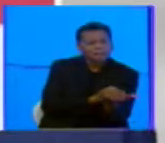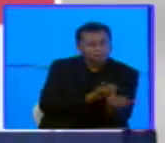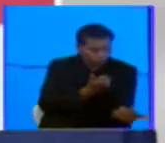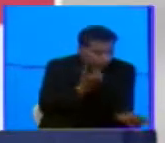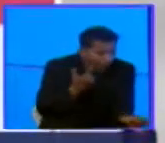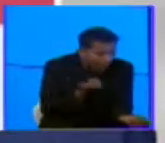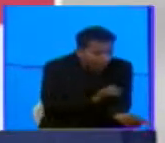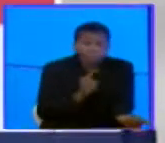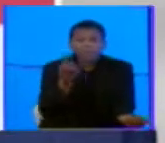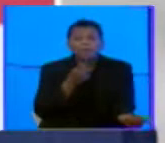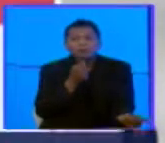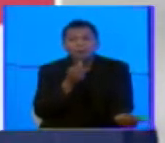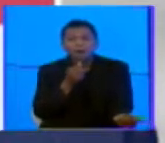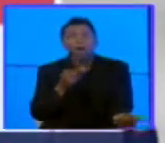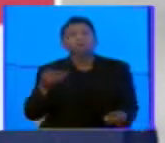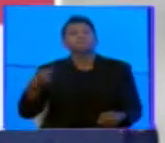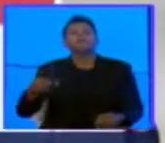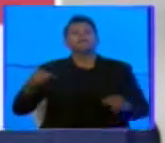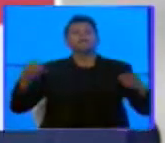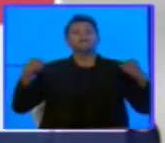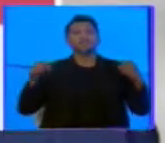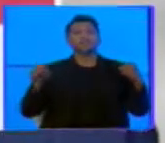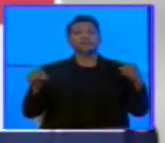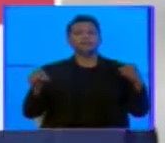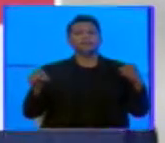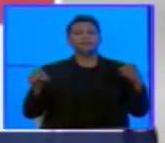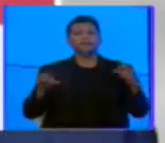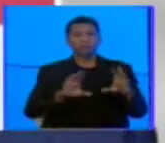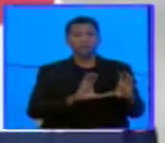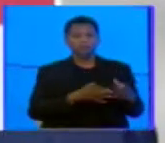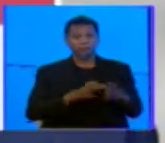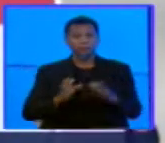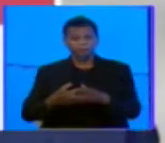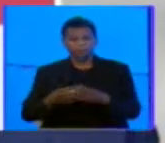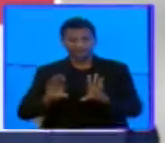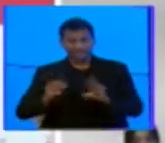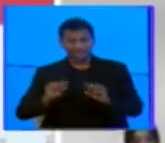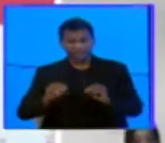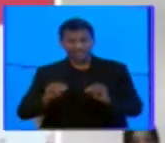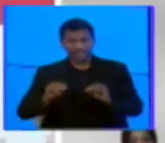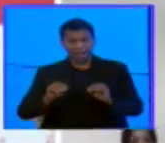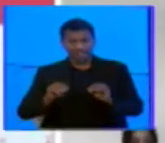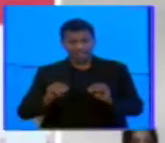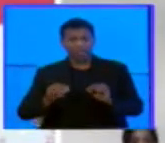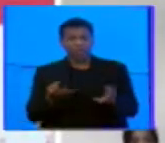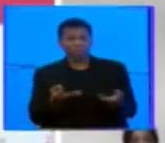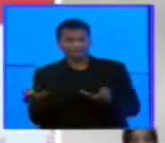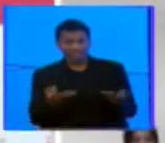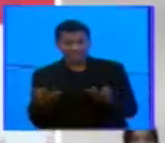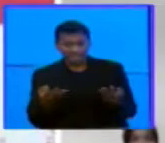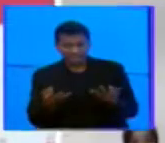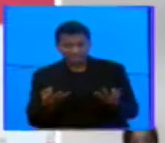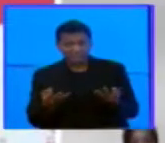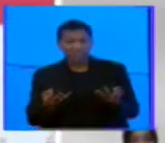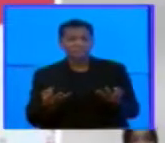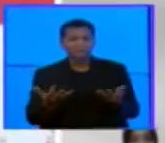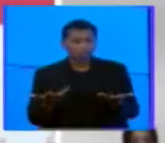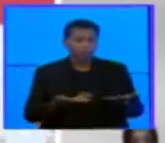asisten raga kesehatan tenaga penunjang yang bekerja pada fasilitas-fasilitas pelayanan kesehatan